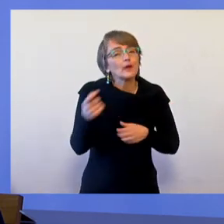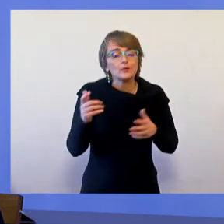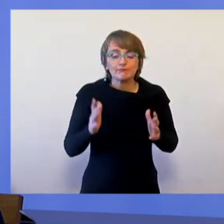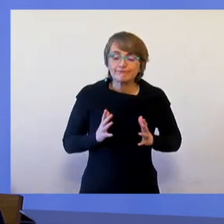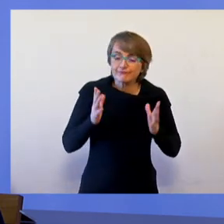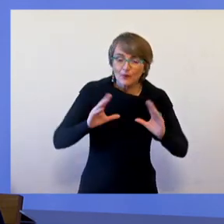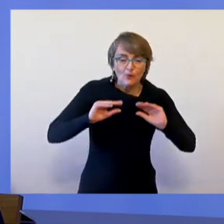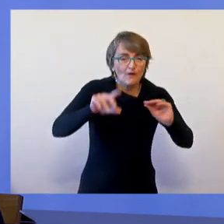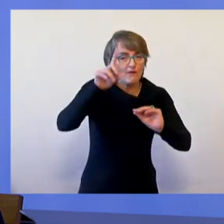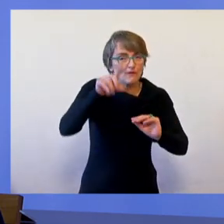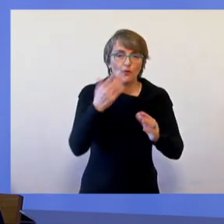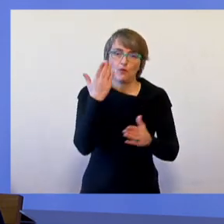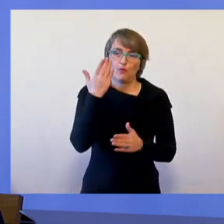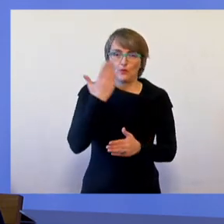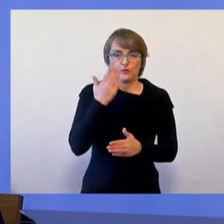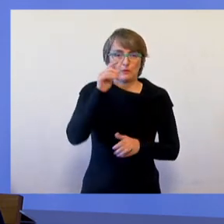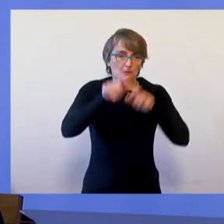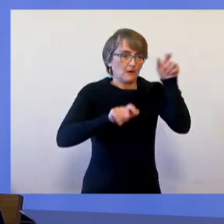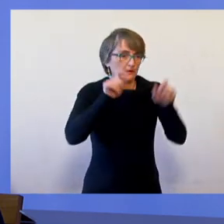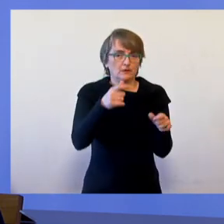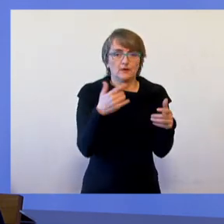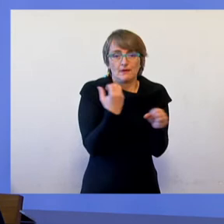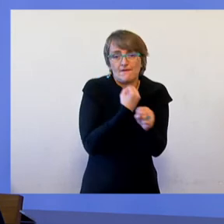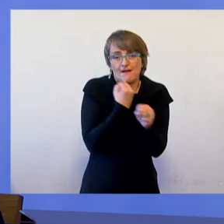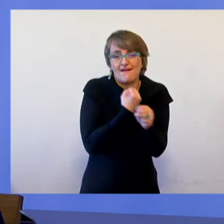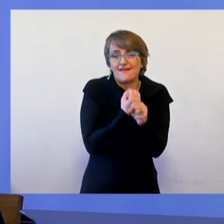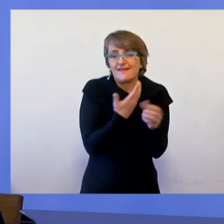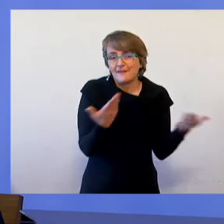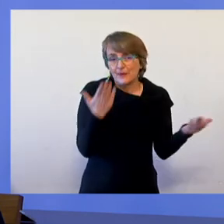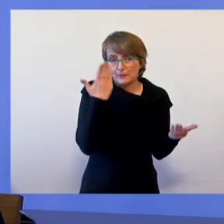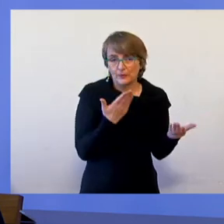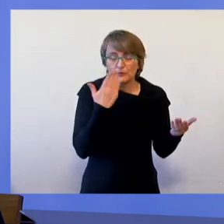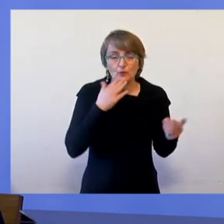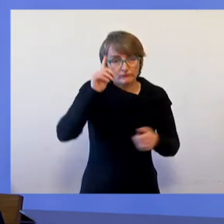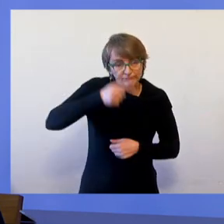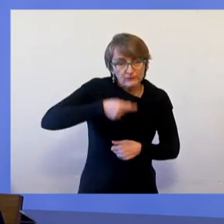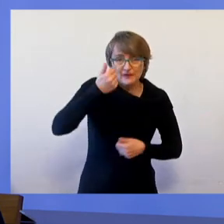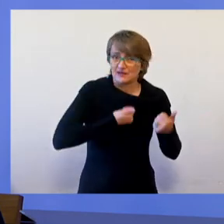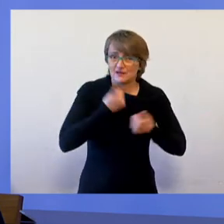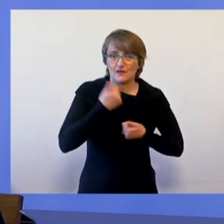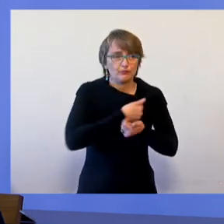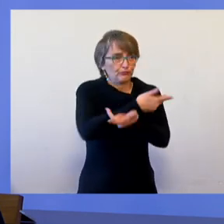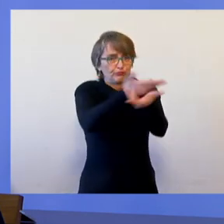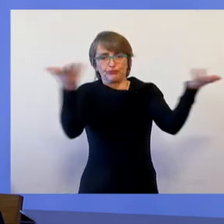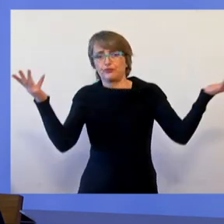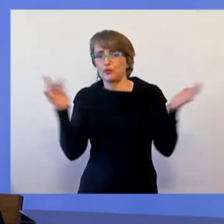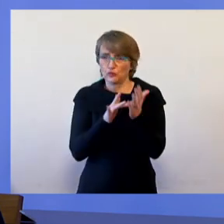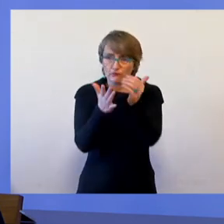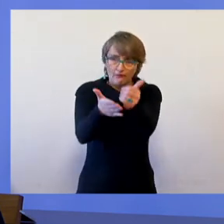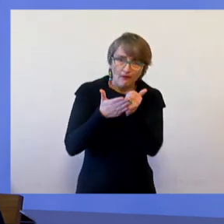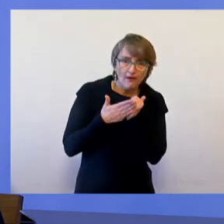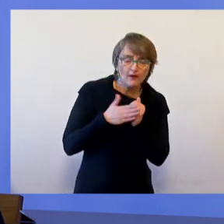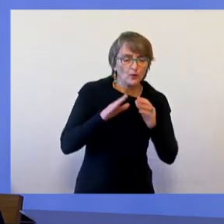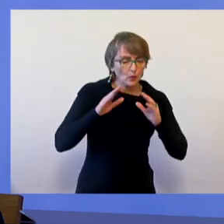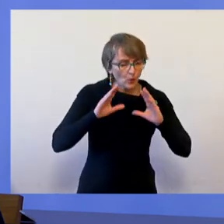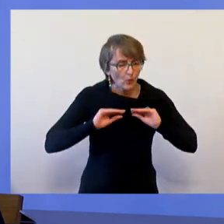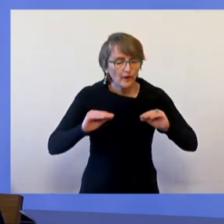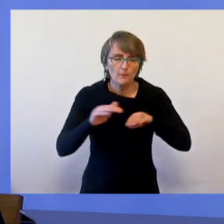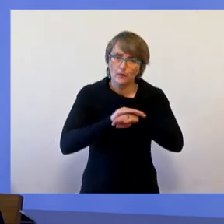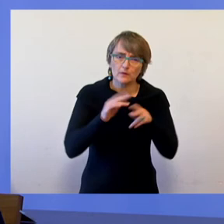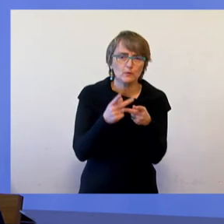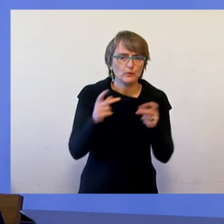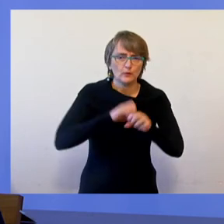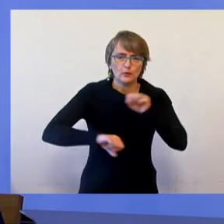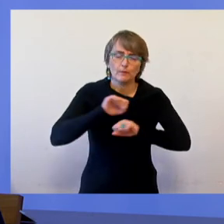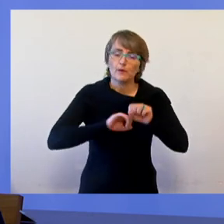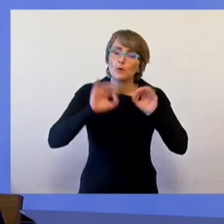humains. Nous tenons donc très sincèrement à remercier les différents services pour leur implication, leur aide dans la mise en œuvre de ces politiques publiques, puisque le